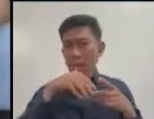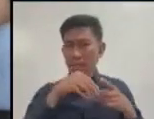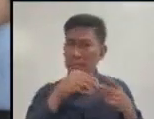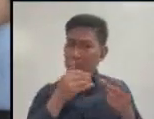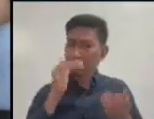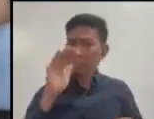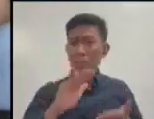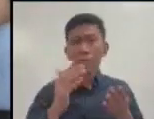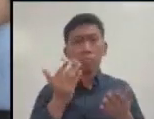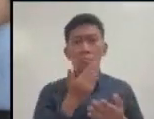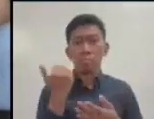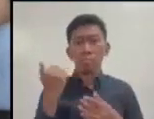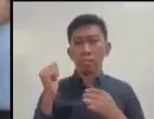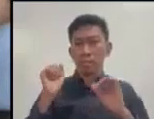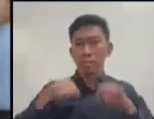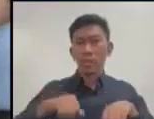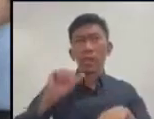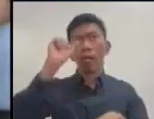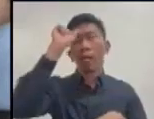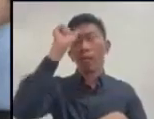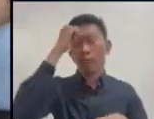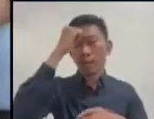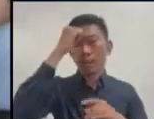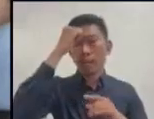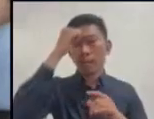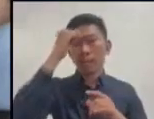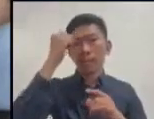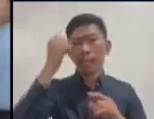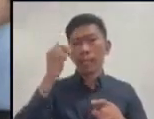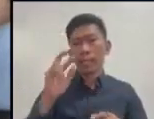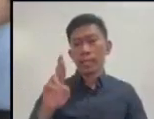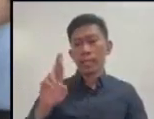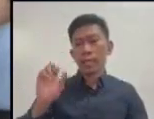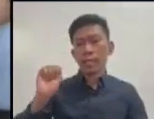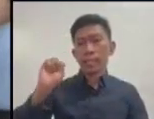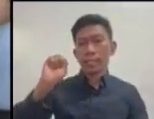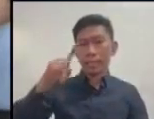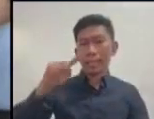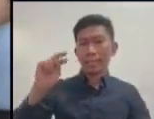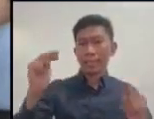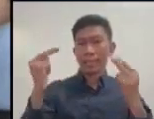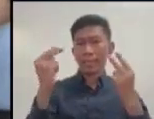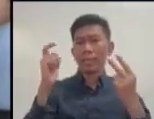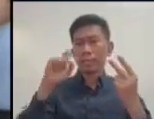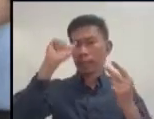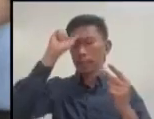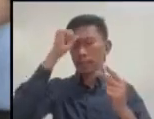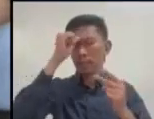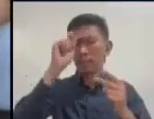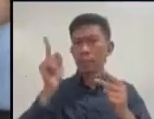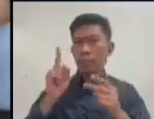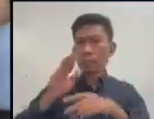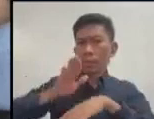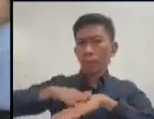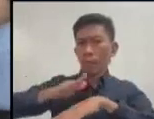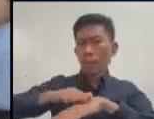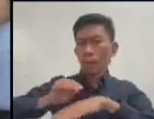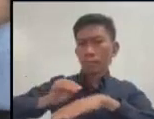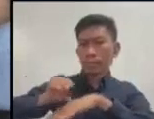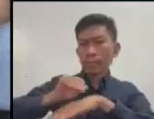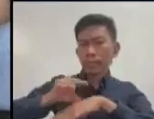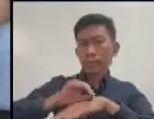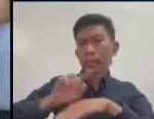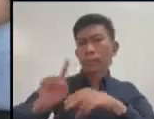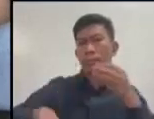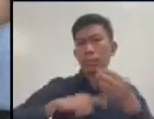mailagay natin sa isipan ng ating mga ka-RSP kung ano po ba ang dapat na payo para sa kanila sa usapin ng plastic pollution.